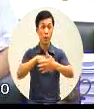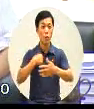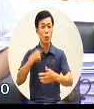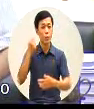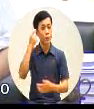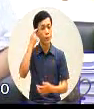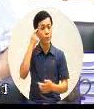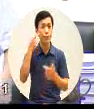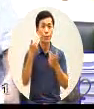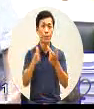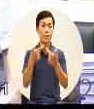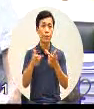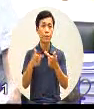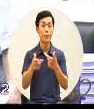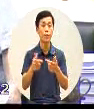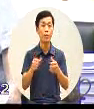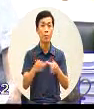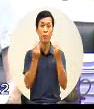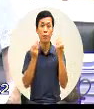要啦，是不是